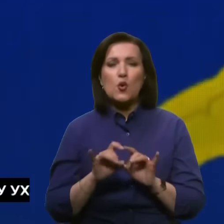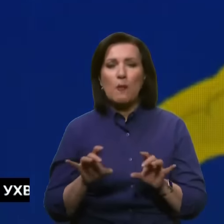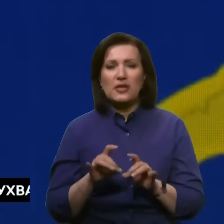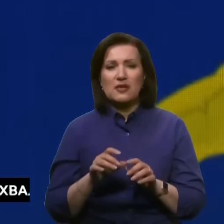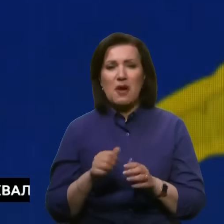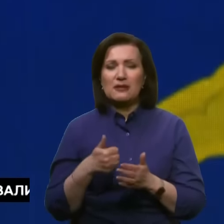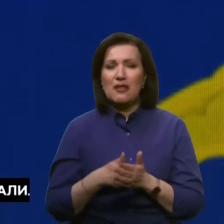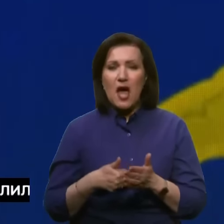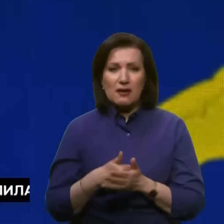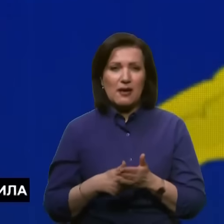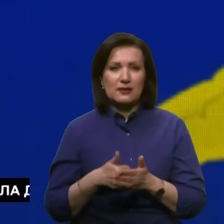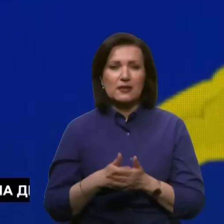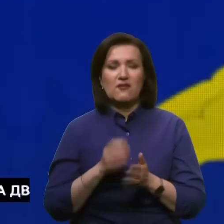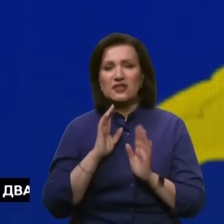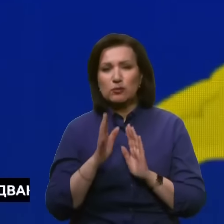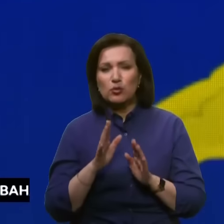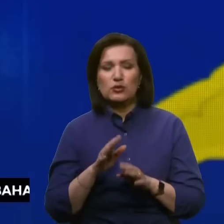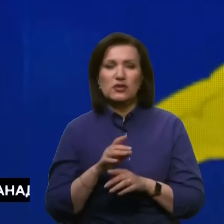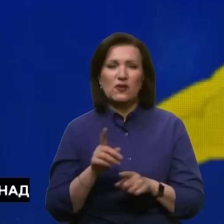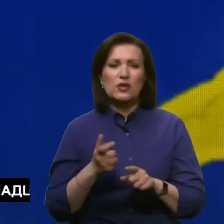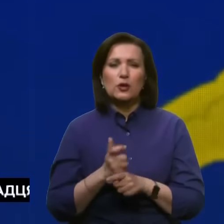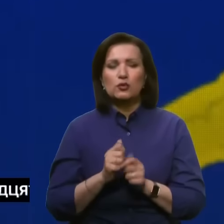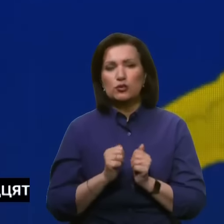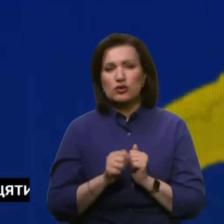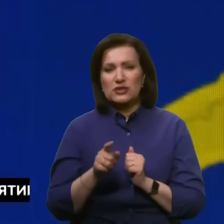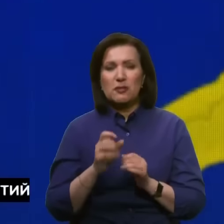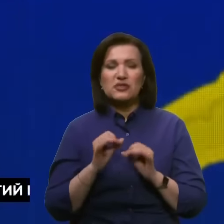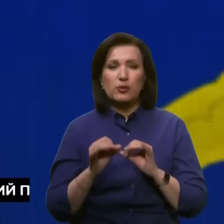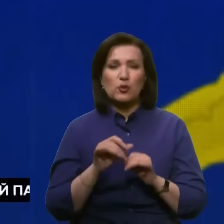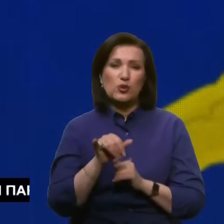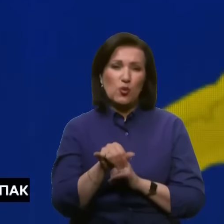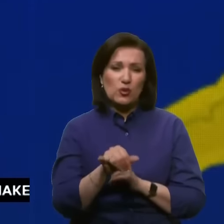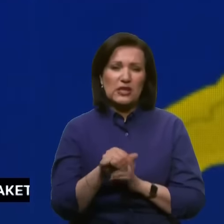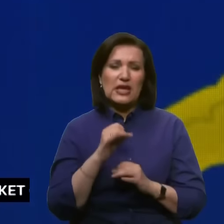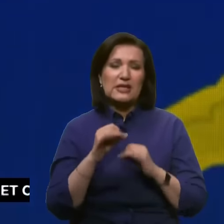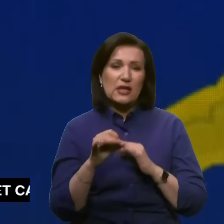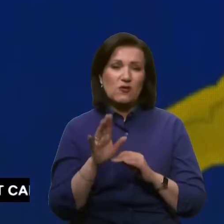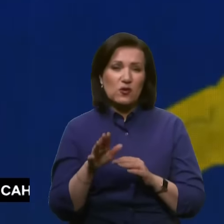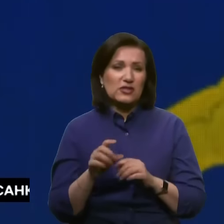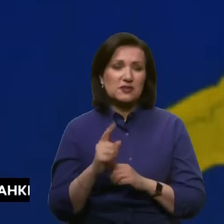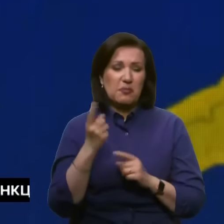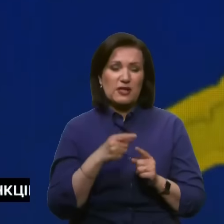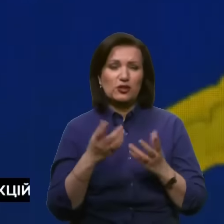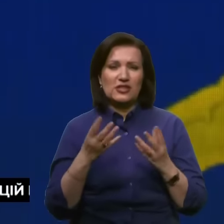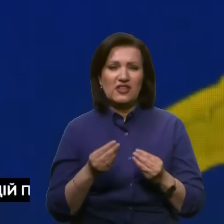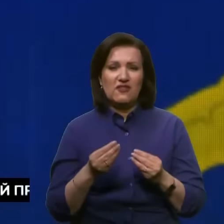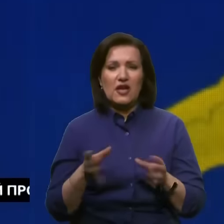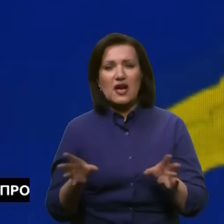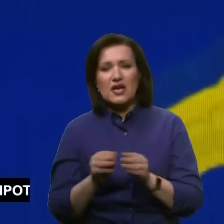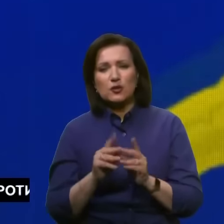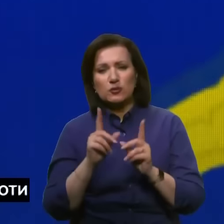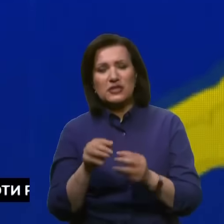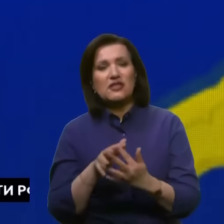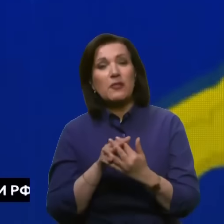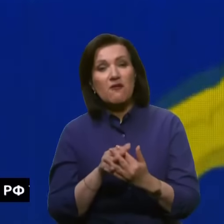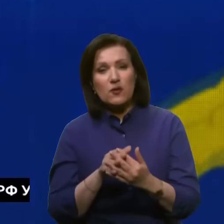коментувати, лайкати в Фейсбуці. Вони дуже часто там спілкуються. У них діалоги, вони з перших днів, то вони разом їздять